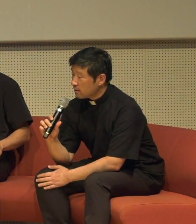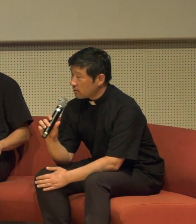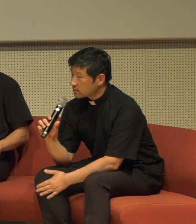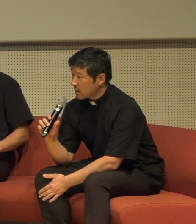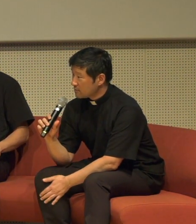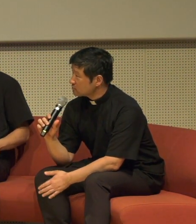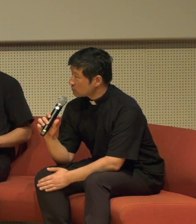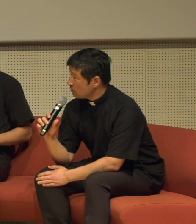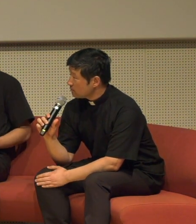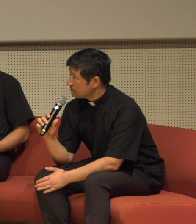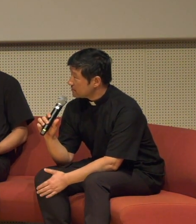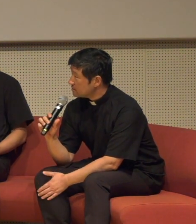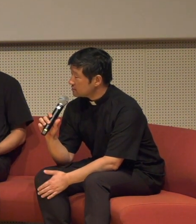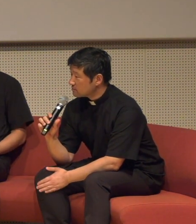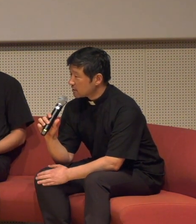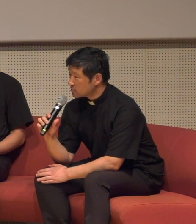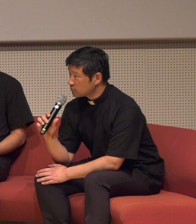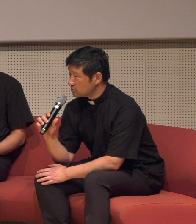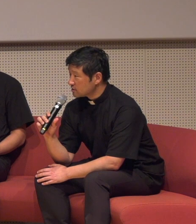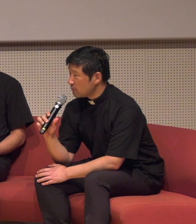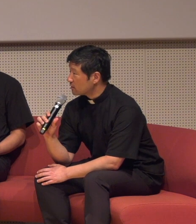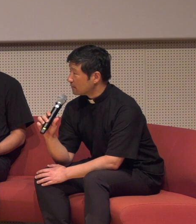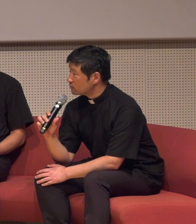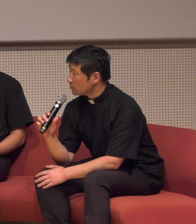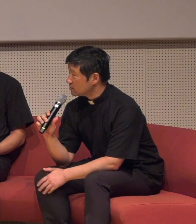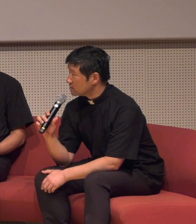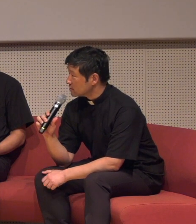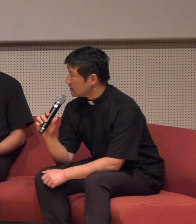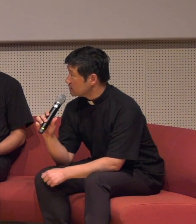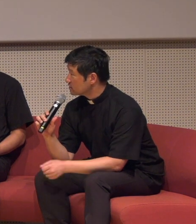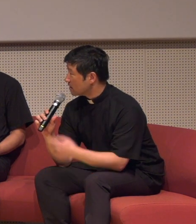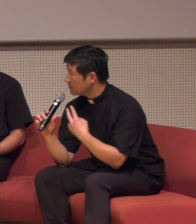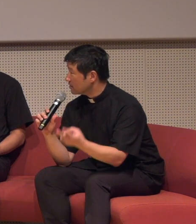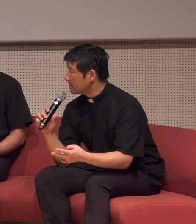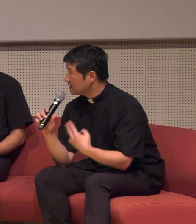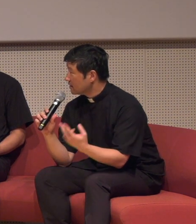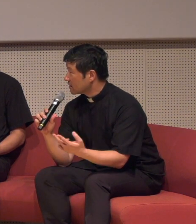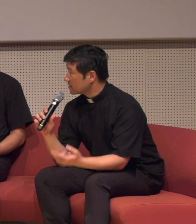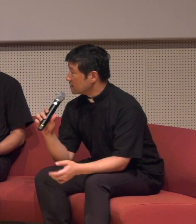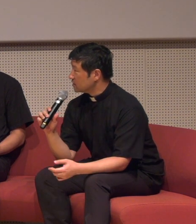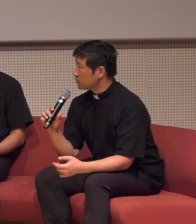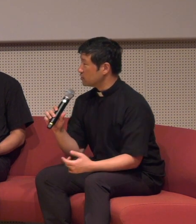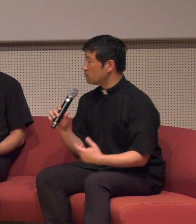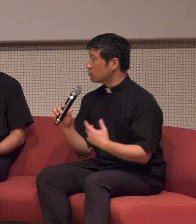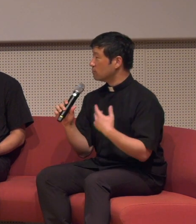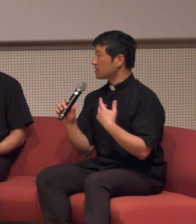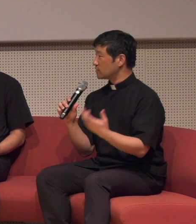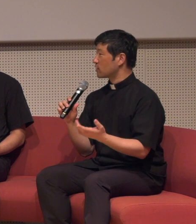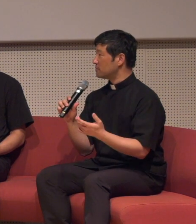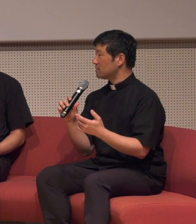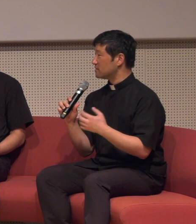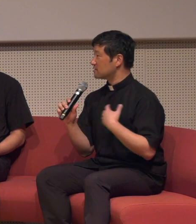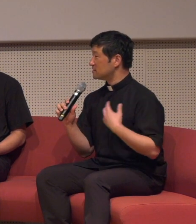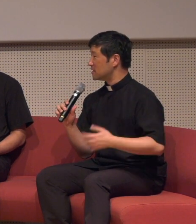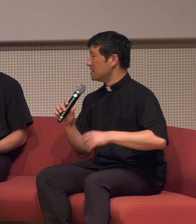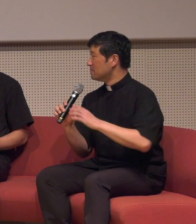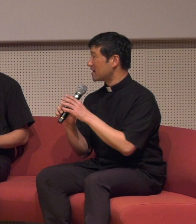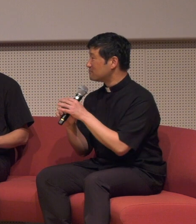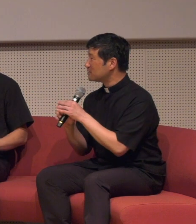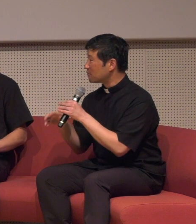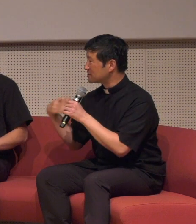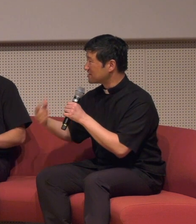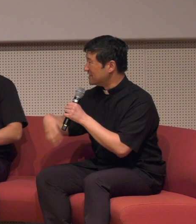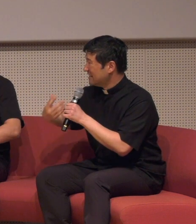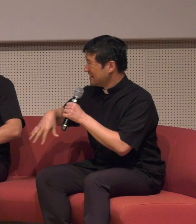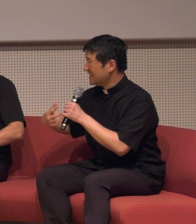일주일에 3회 정도 네네네. 연습을 하시고 이제 대회를 앞두고는 이틀에 한 번 이렇게 아~ 이제 이거 너무 계속하면